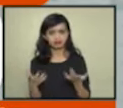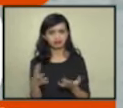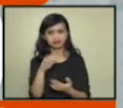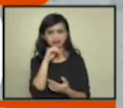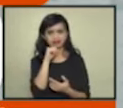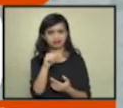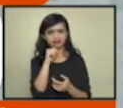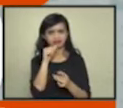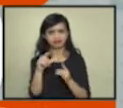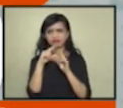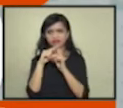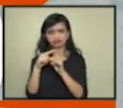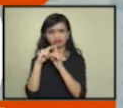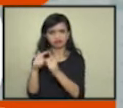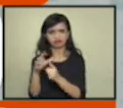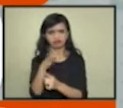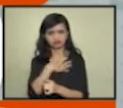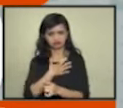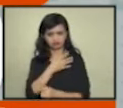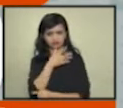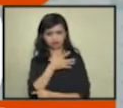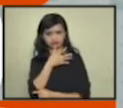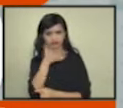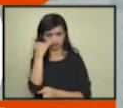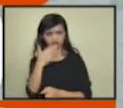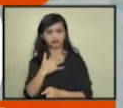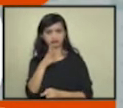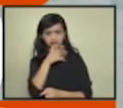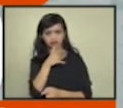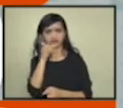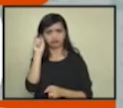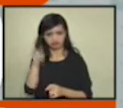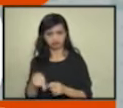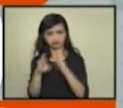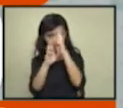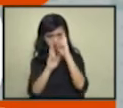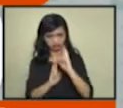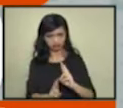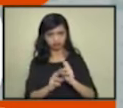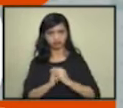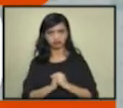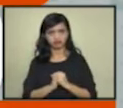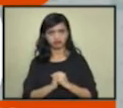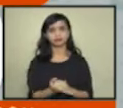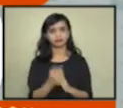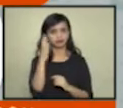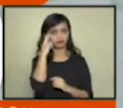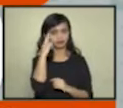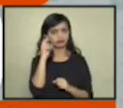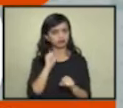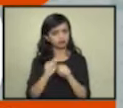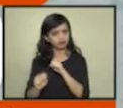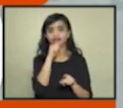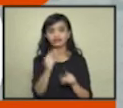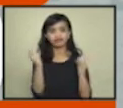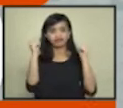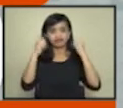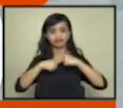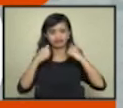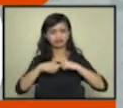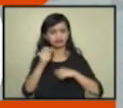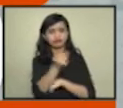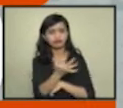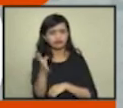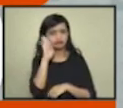namin minumura ang nanay namin. Kasi ang nanay po dapat po ginagalang po. Yan. I agree. So, Sir Romy, ilan